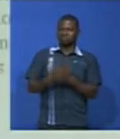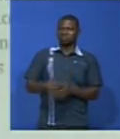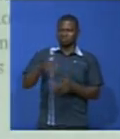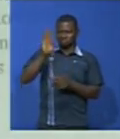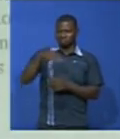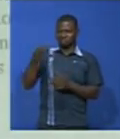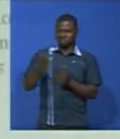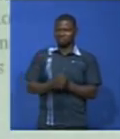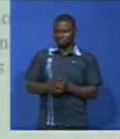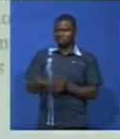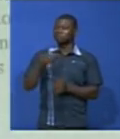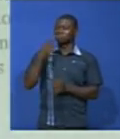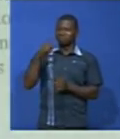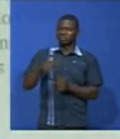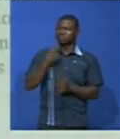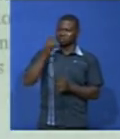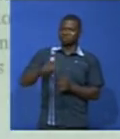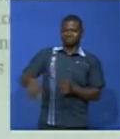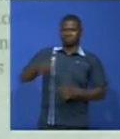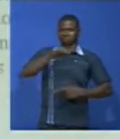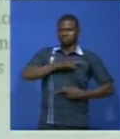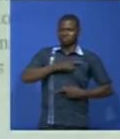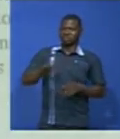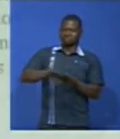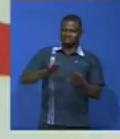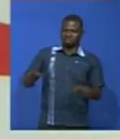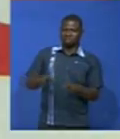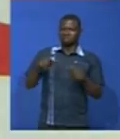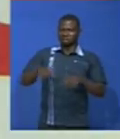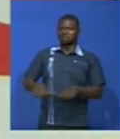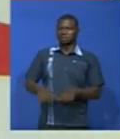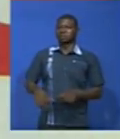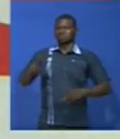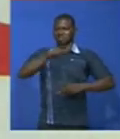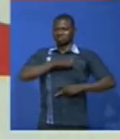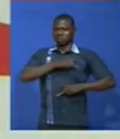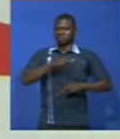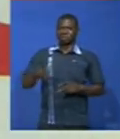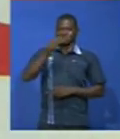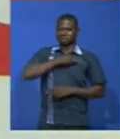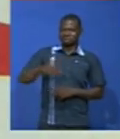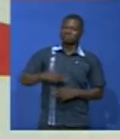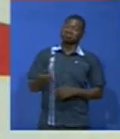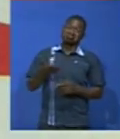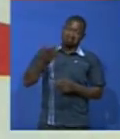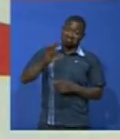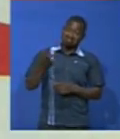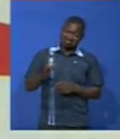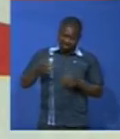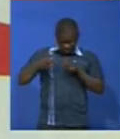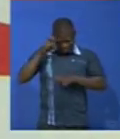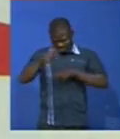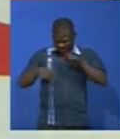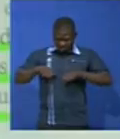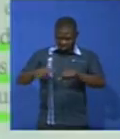bandeaux de sécurité. Il reste ceux de la police municipale. Est-ce à dire que les enquêtes se poursuivent encore un mois après les